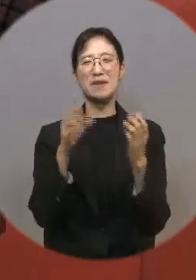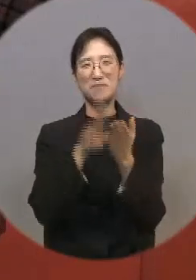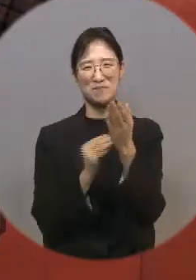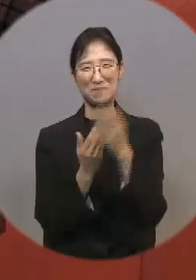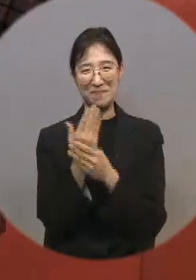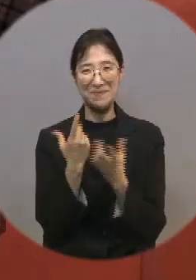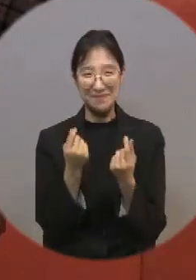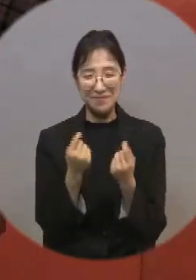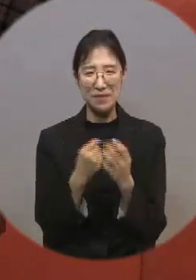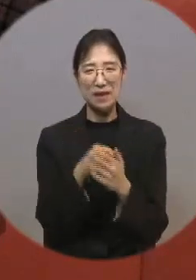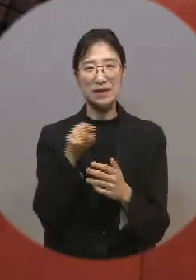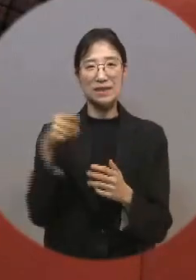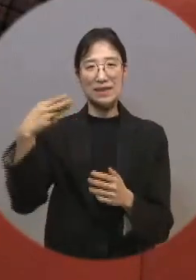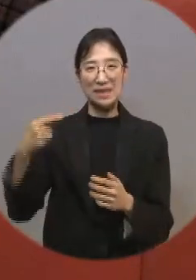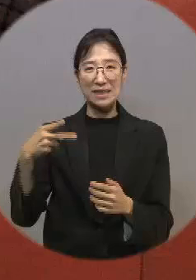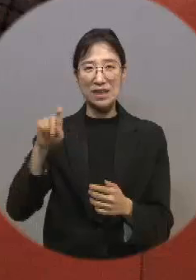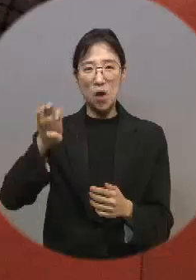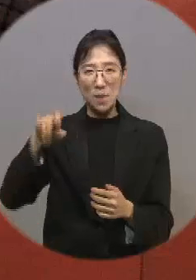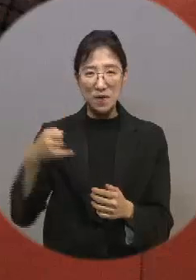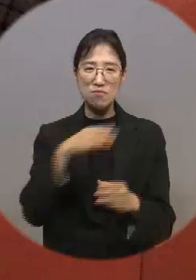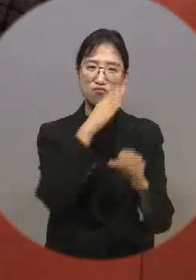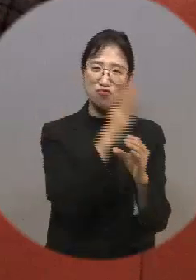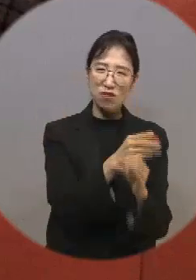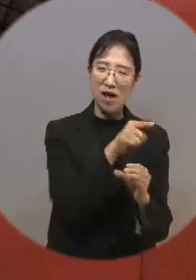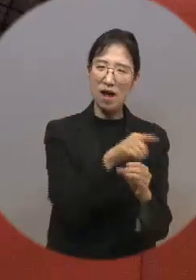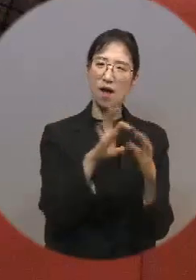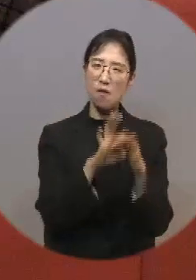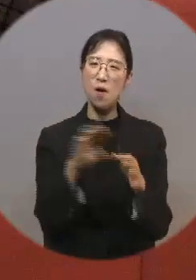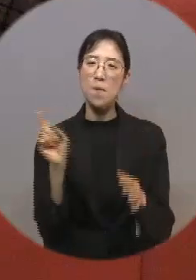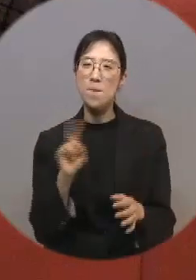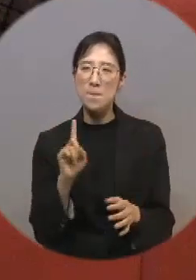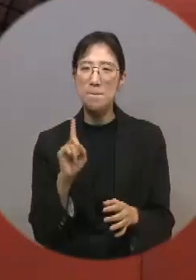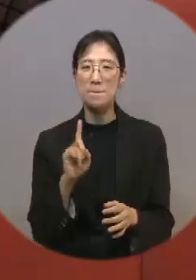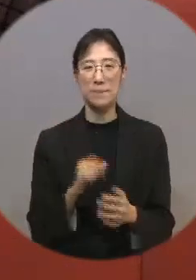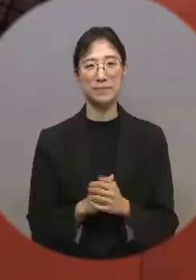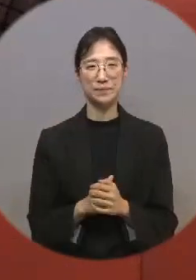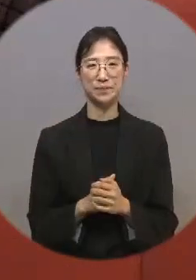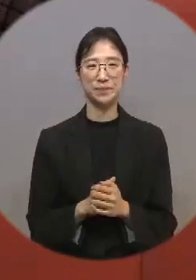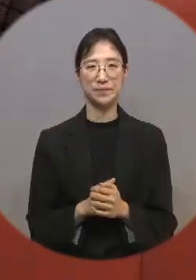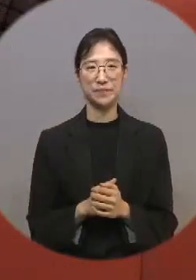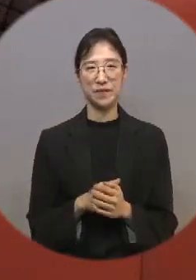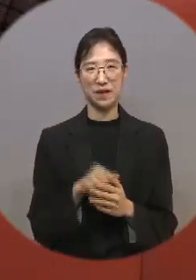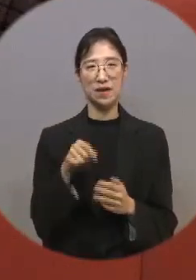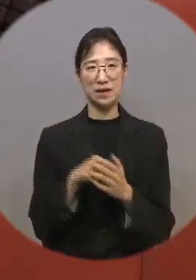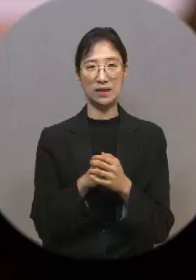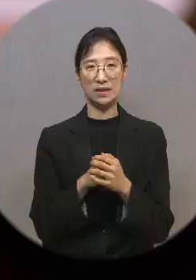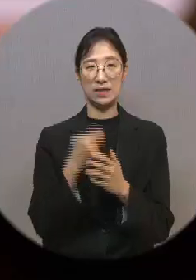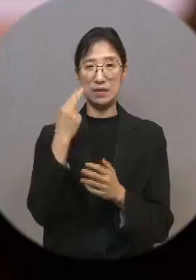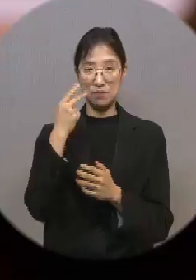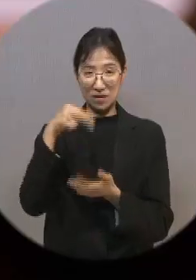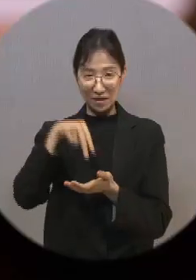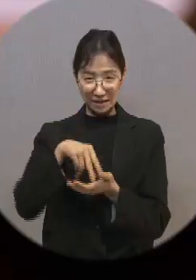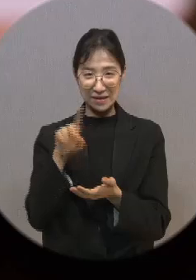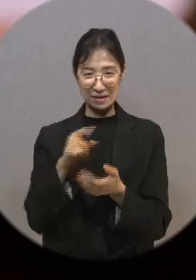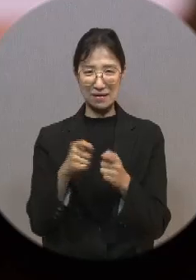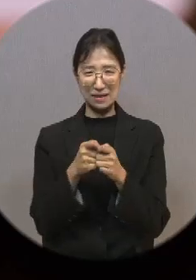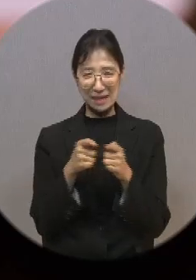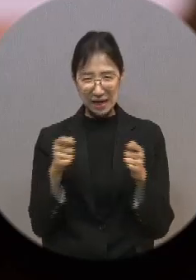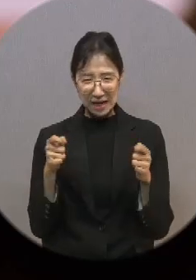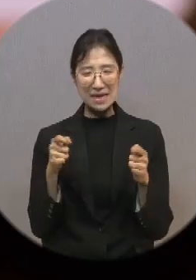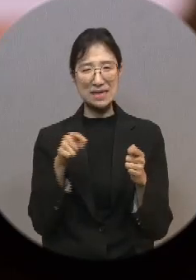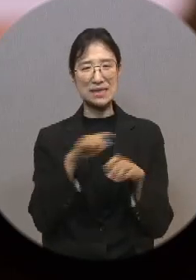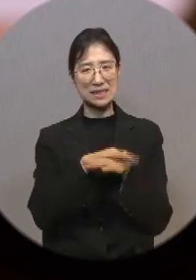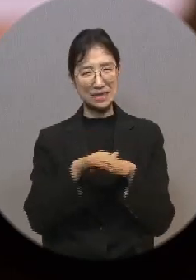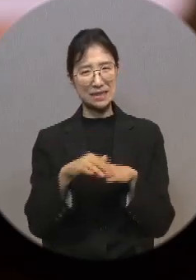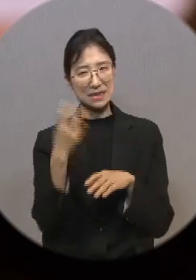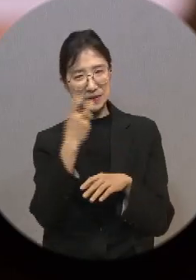많이 다뤘던 것 같아요. 북한은 미국을 어떻게 바라보고 있을까요? 북한에게 미국은 분명합니다. 네. 장기적으로 이 다뤄야